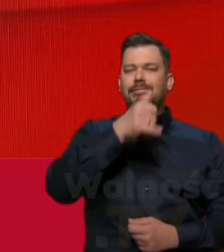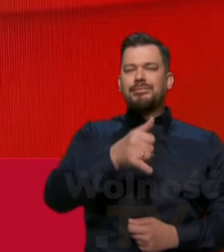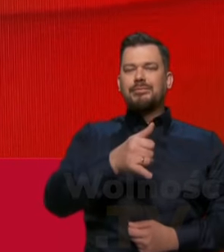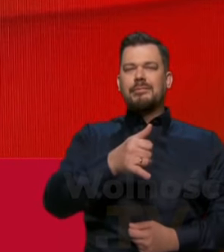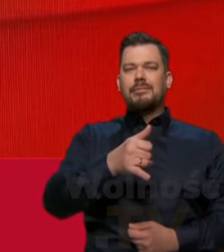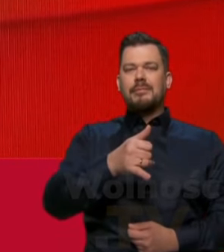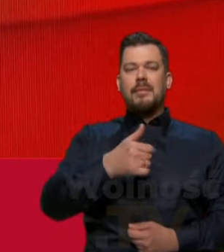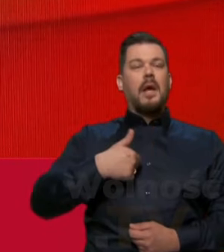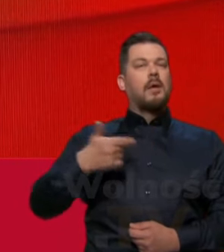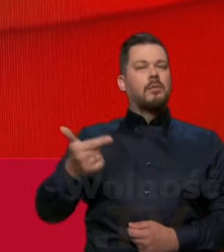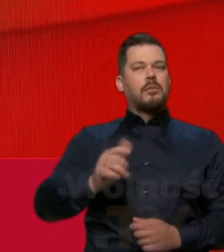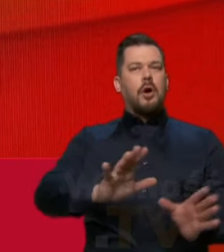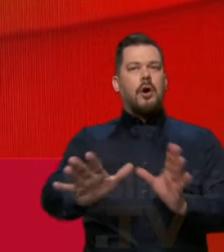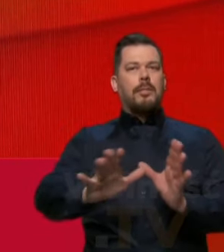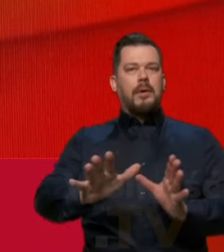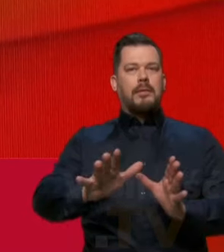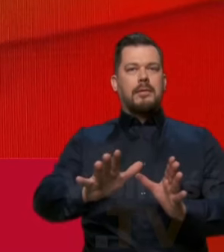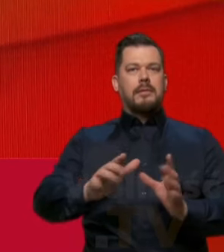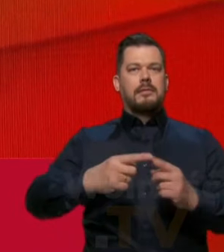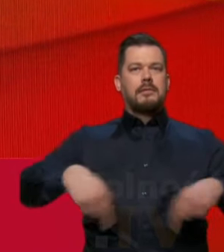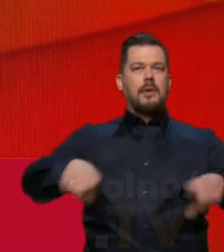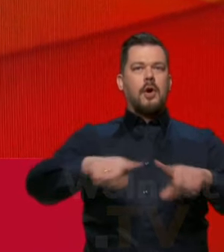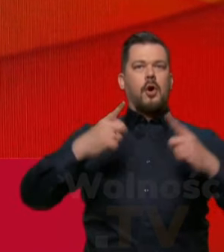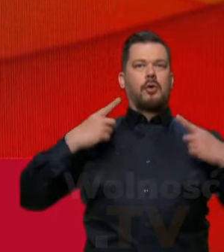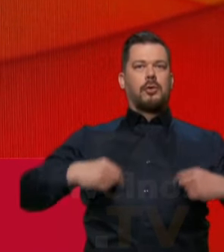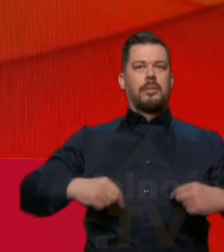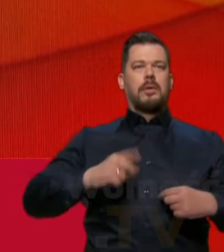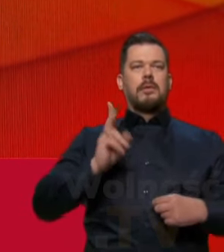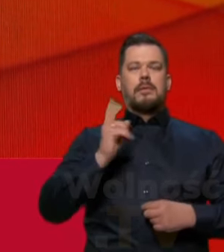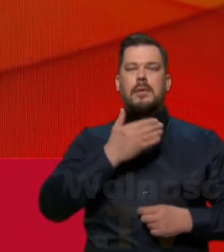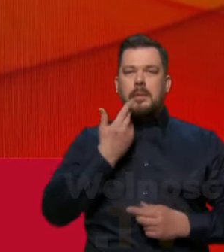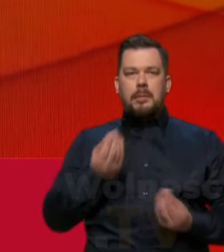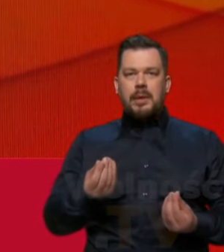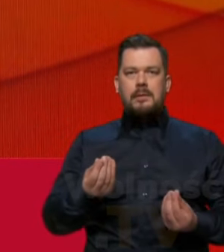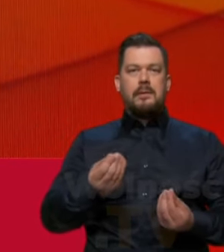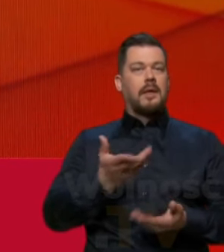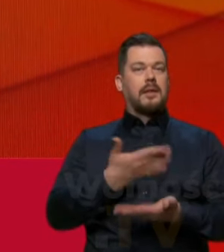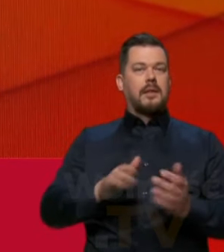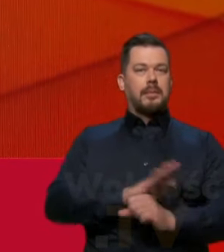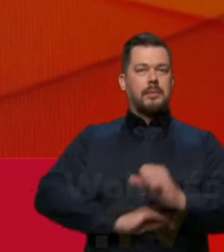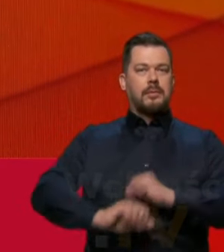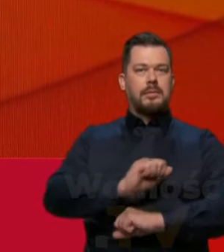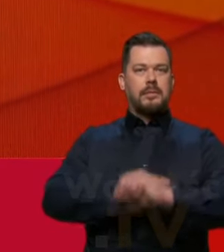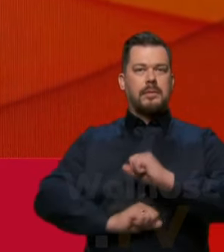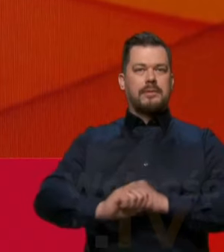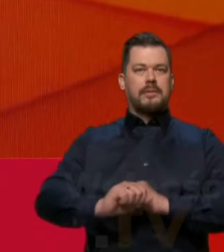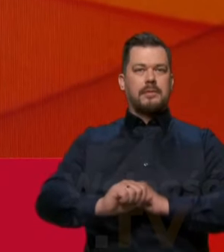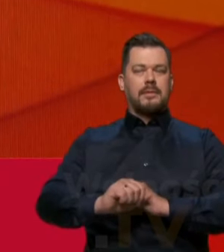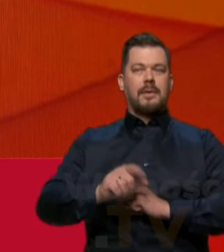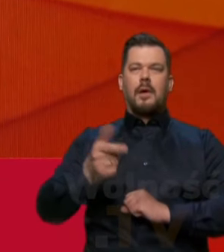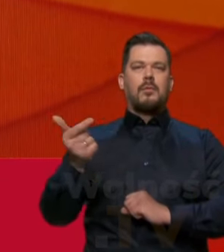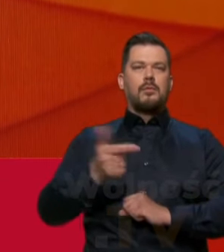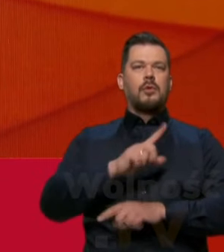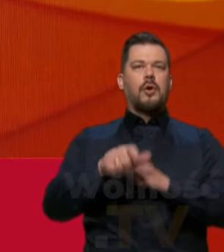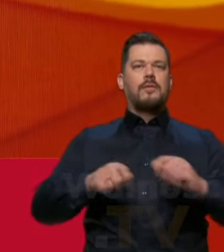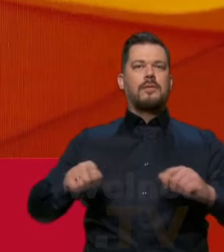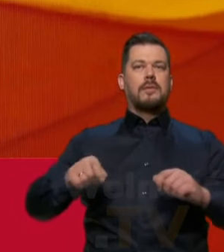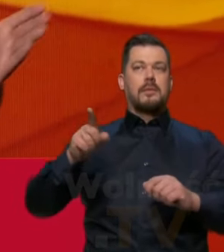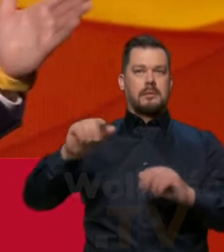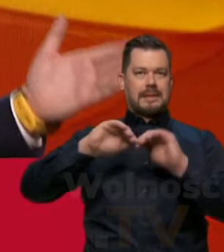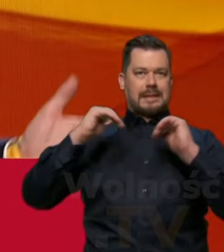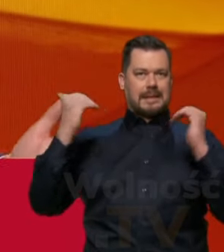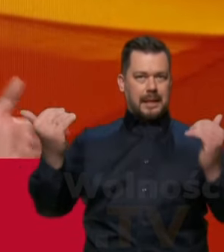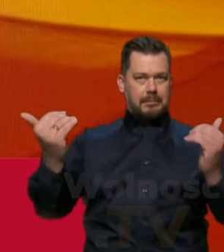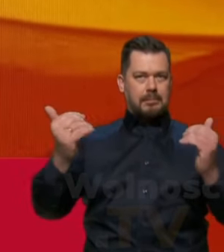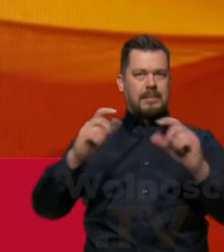wszystkim mamy się zaopiekować osobami, które mniej zarabiają, osobami z niepełnosprawnościami. Natomiast tutaj trzeba rozwiązań prawnych w parlamencie,